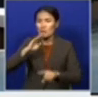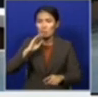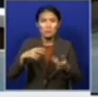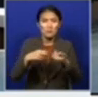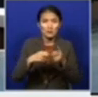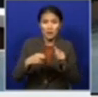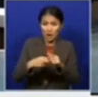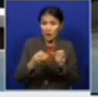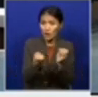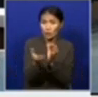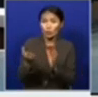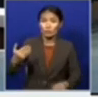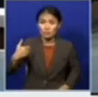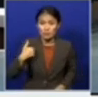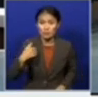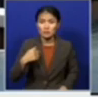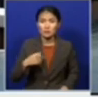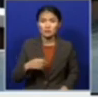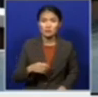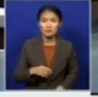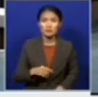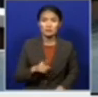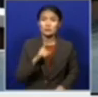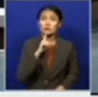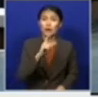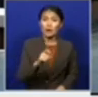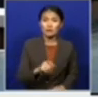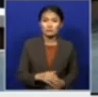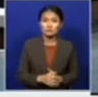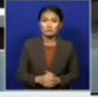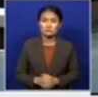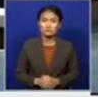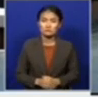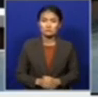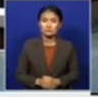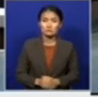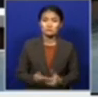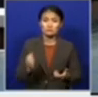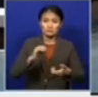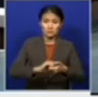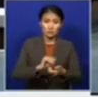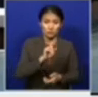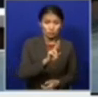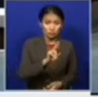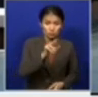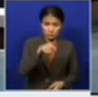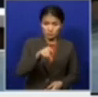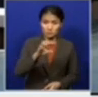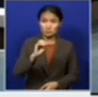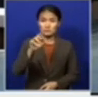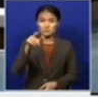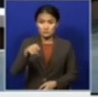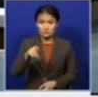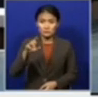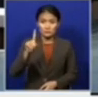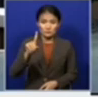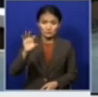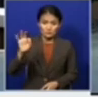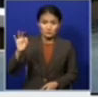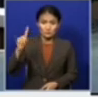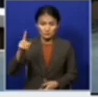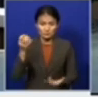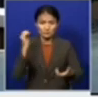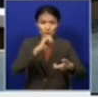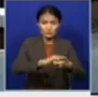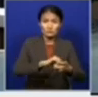ค่ะบ้านเมืองเกิดวิกฤตทางด้านอาหารไม่ว่าจะเกิดจากภัยธรรมชาติภัยสงครามหรือว่าภัยอื่นๆที่เ